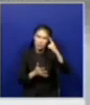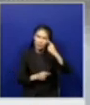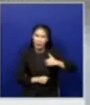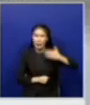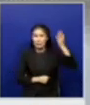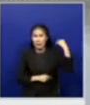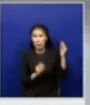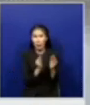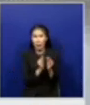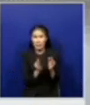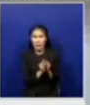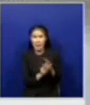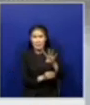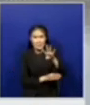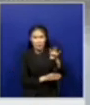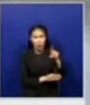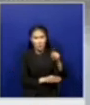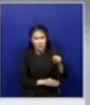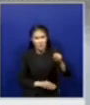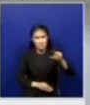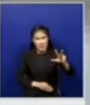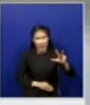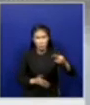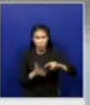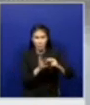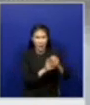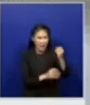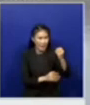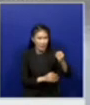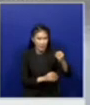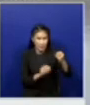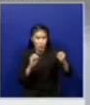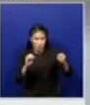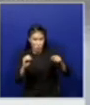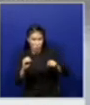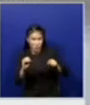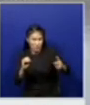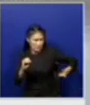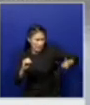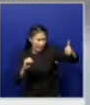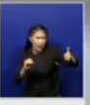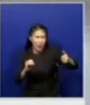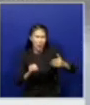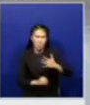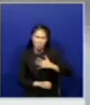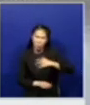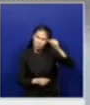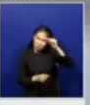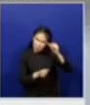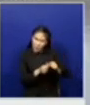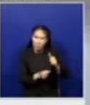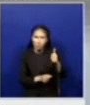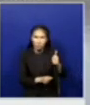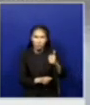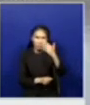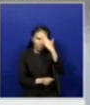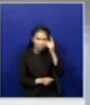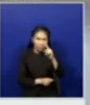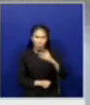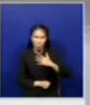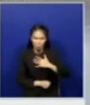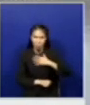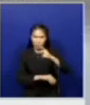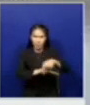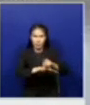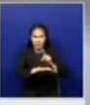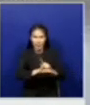น423เสียงต่อ0ผมจำตัวเลขได้แม่นครับท่านประธานเพราะผมเป็นประธานคณะ